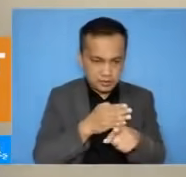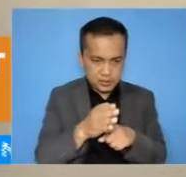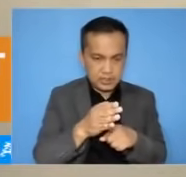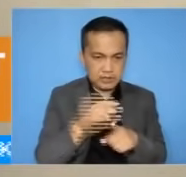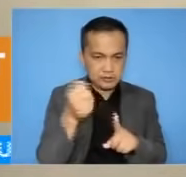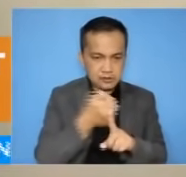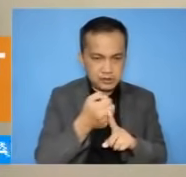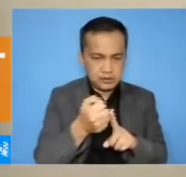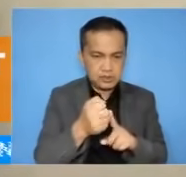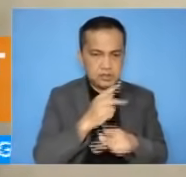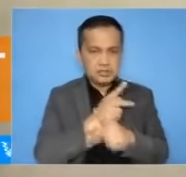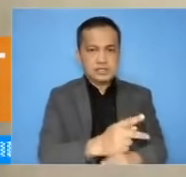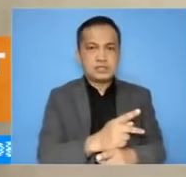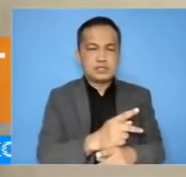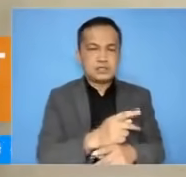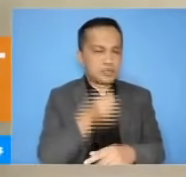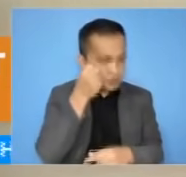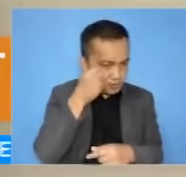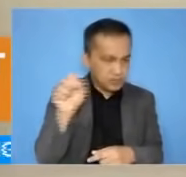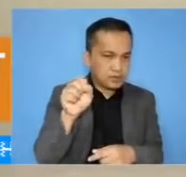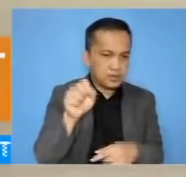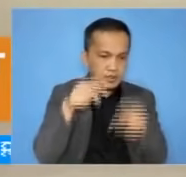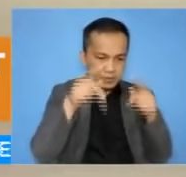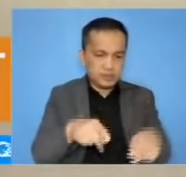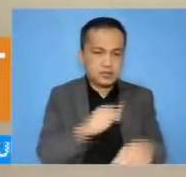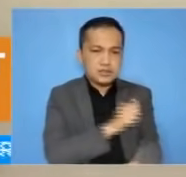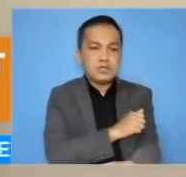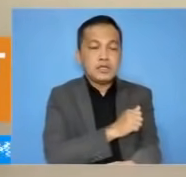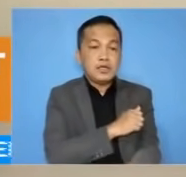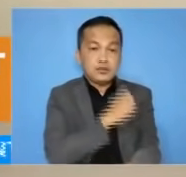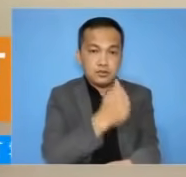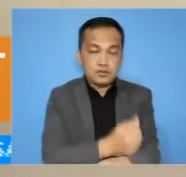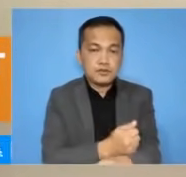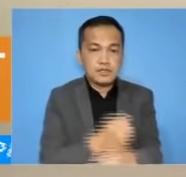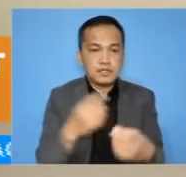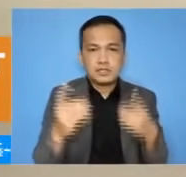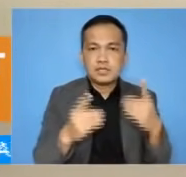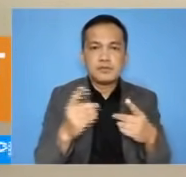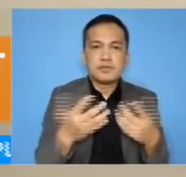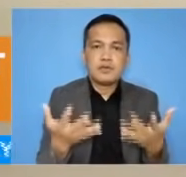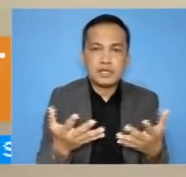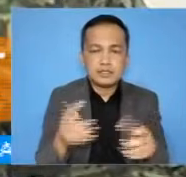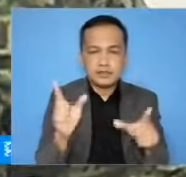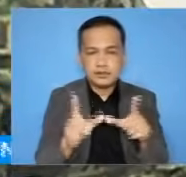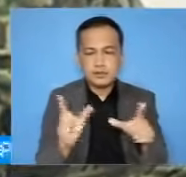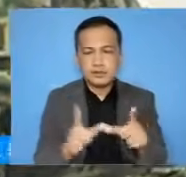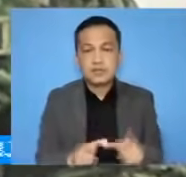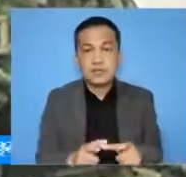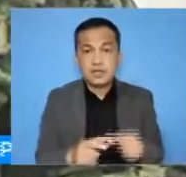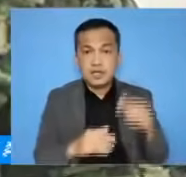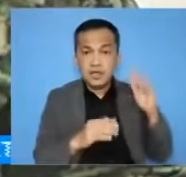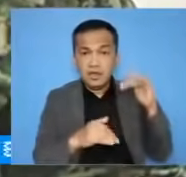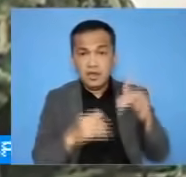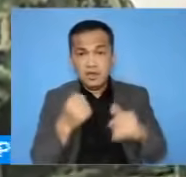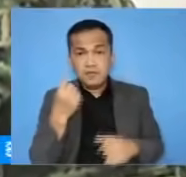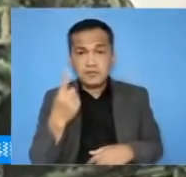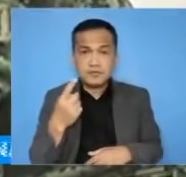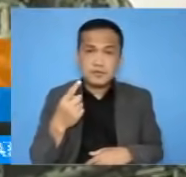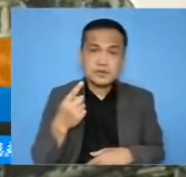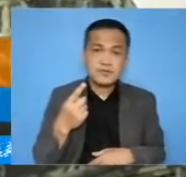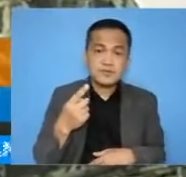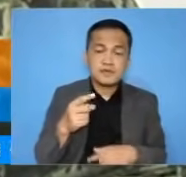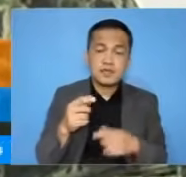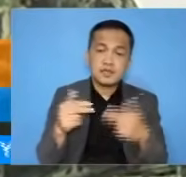and disobedience to a person in authority at driving without license. Sana po unawain din natin yung mga traffic enforcer